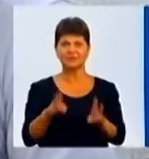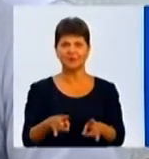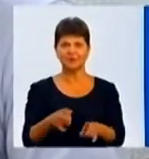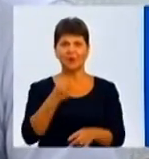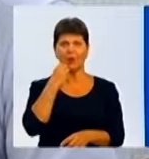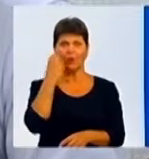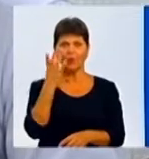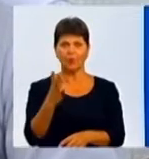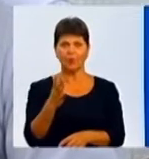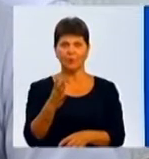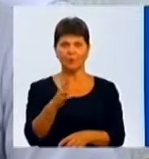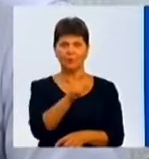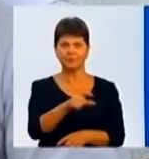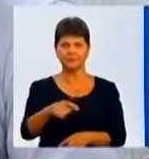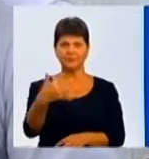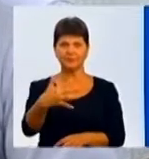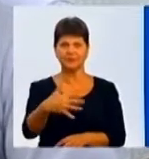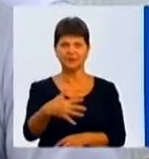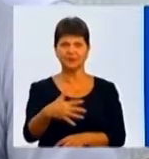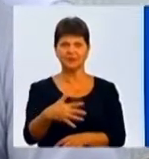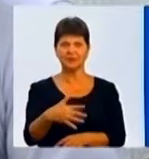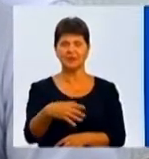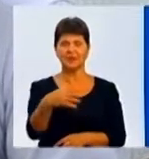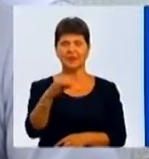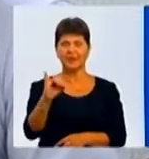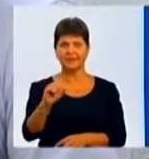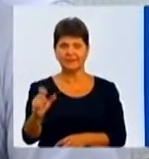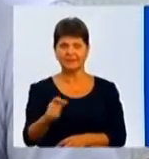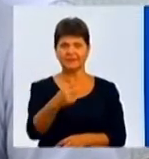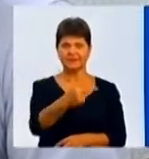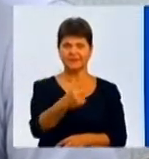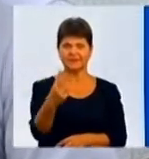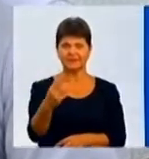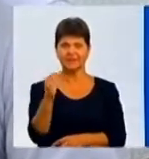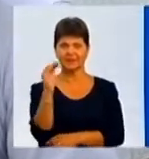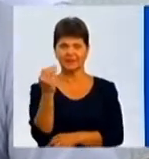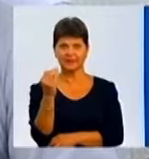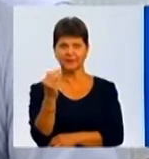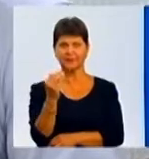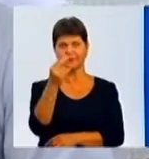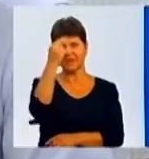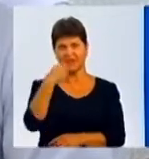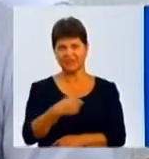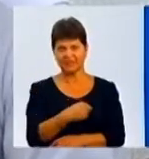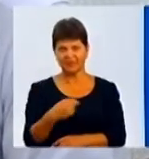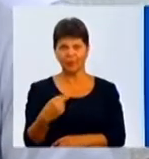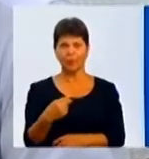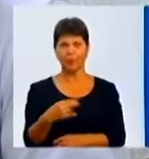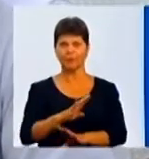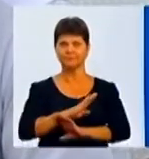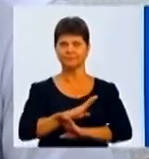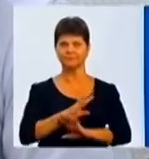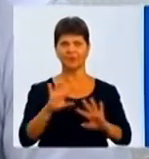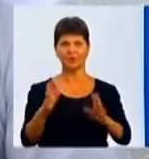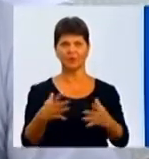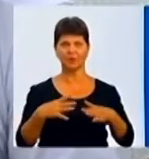яких постраждало 70 людей, з них 23 дитини. Слава Богу, що летальних випадків не